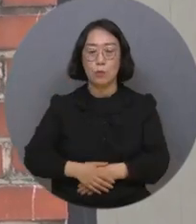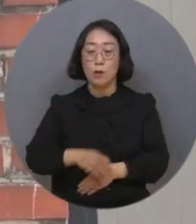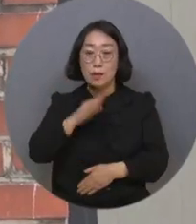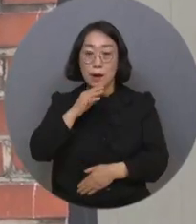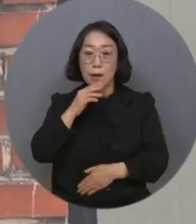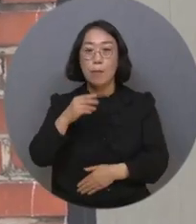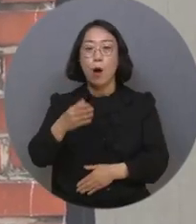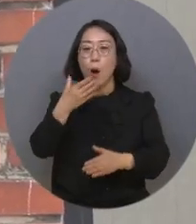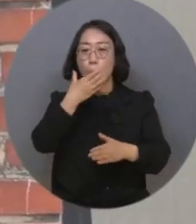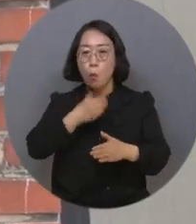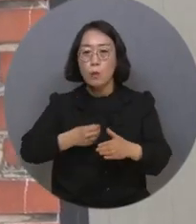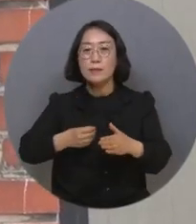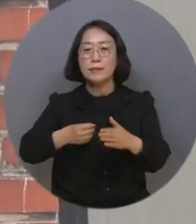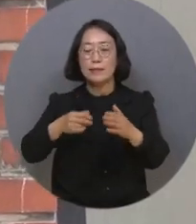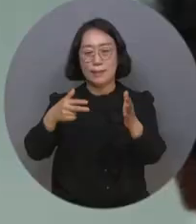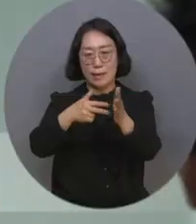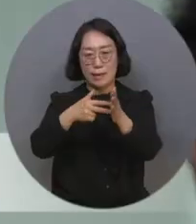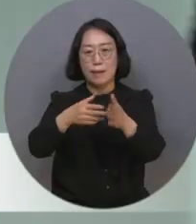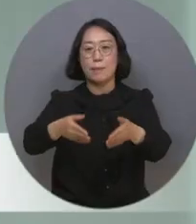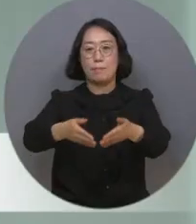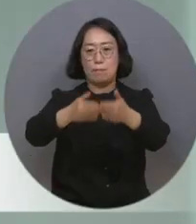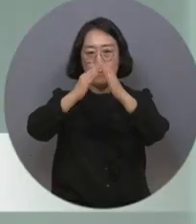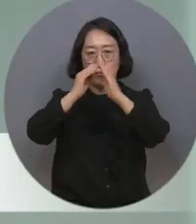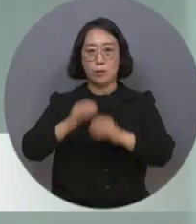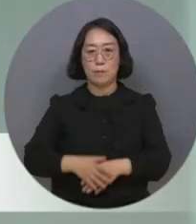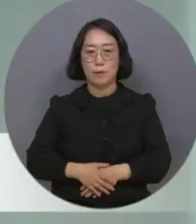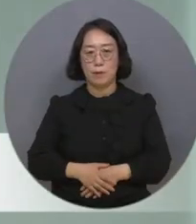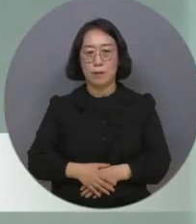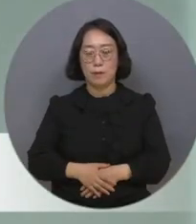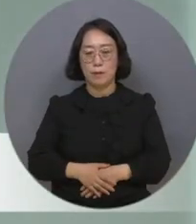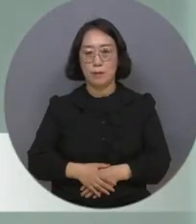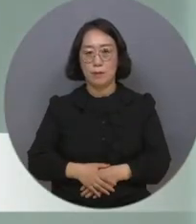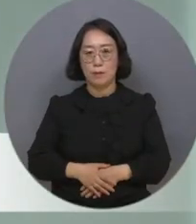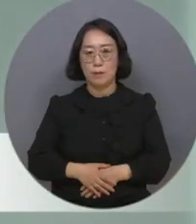의정부 미랄복지재단을 설립했습니다. 우리